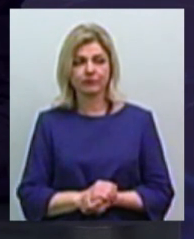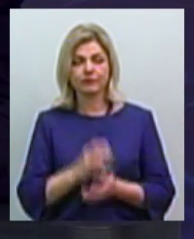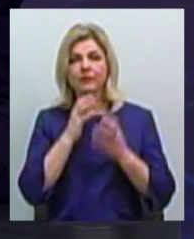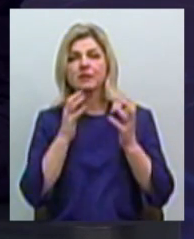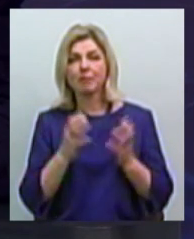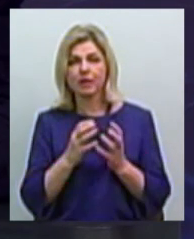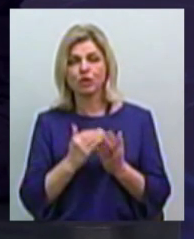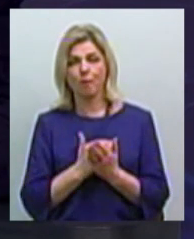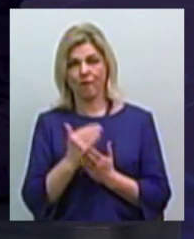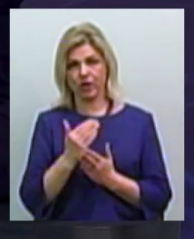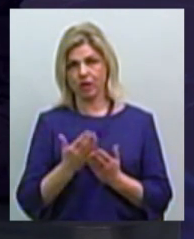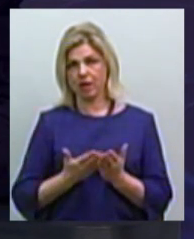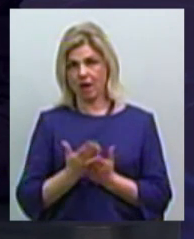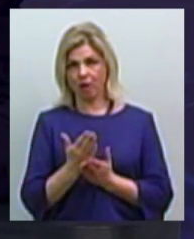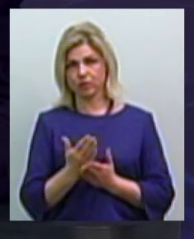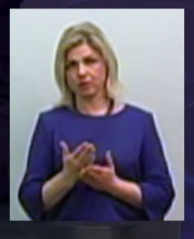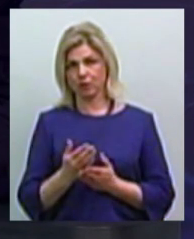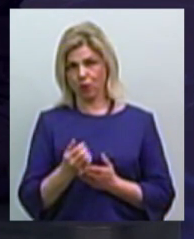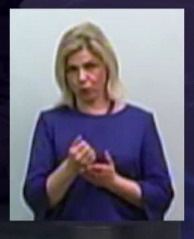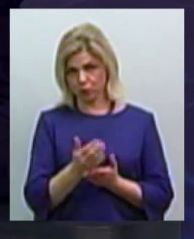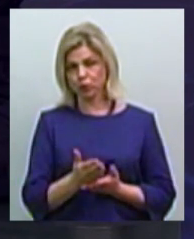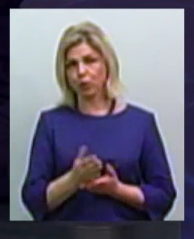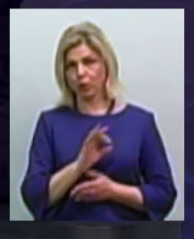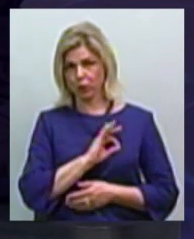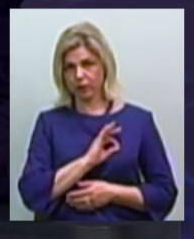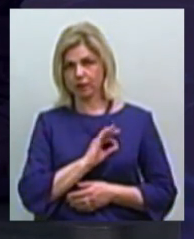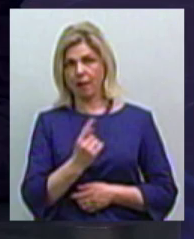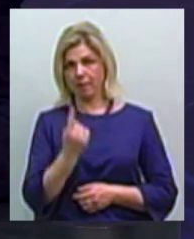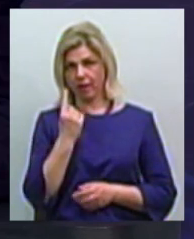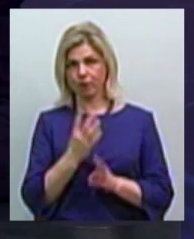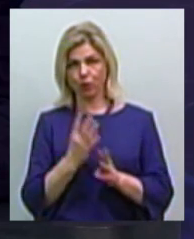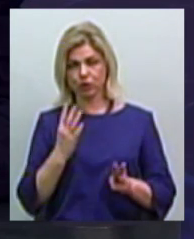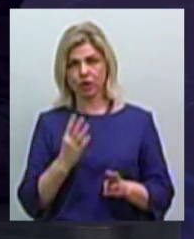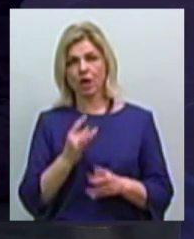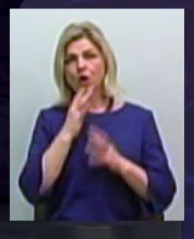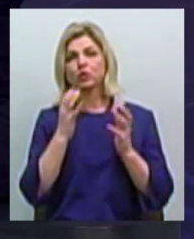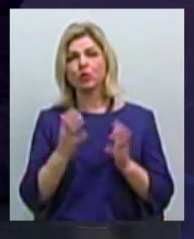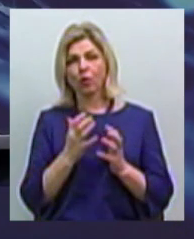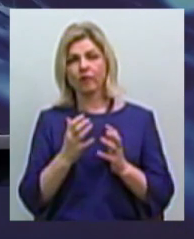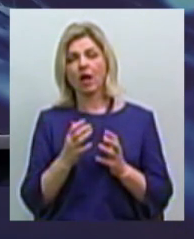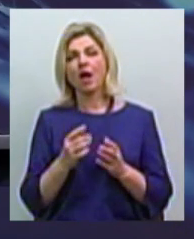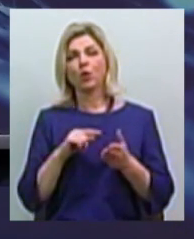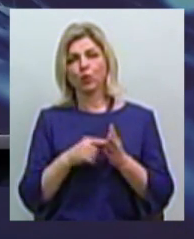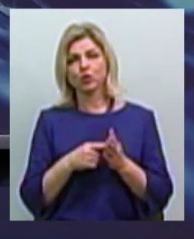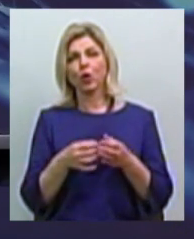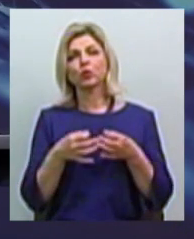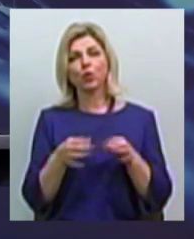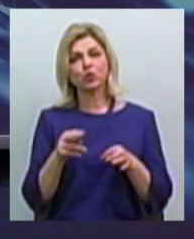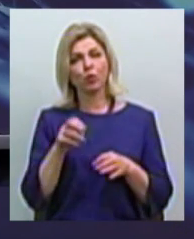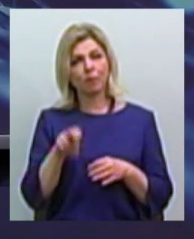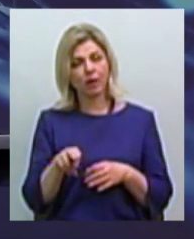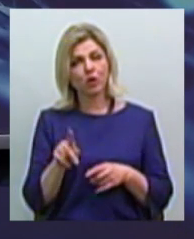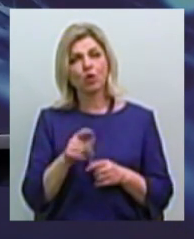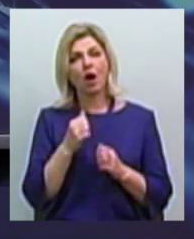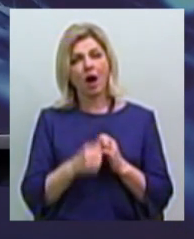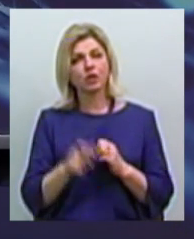збереження і підвищення якості наданих послуг, це в першу чергу, збереження точок доступу щоб кожен